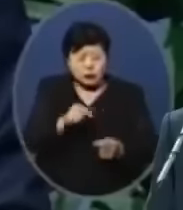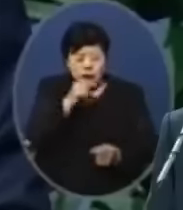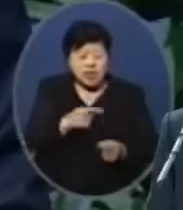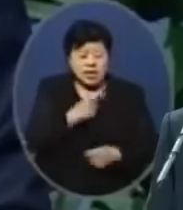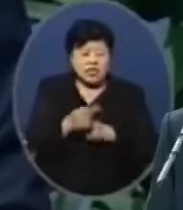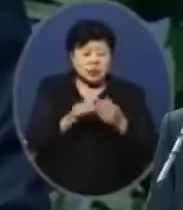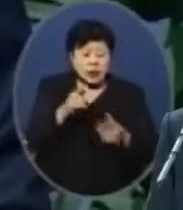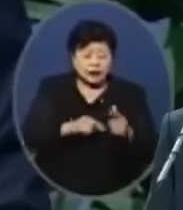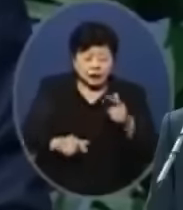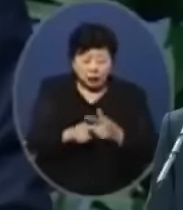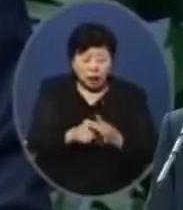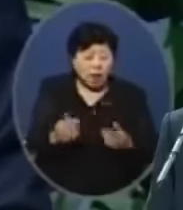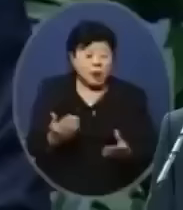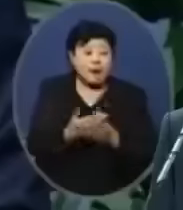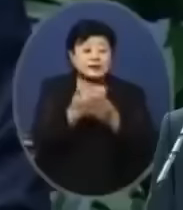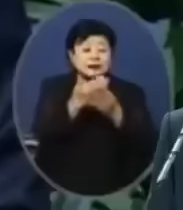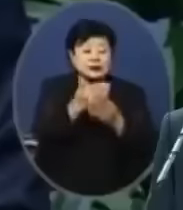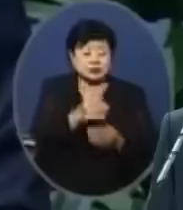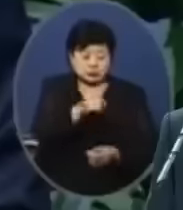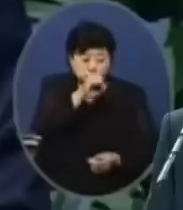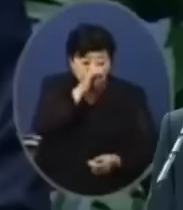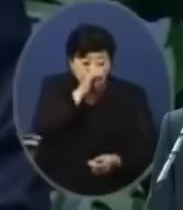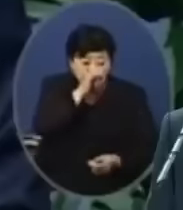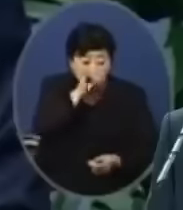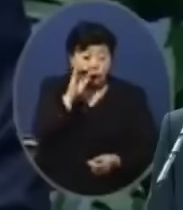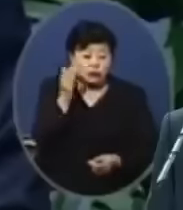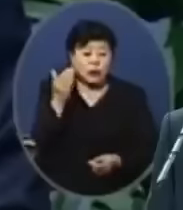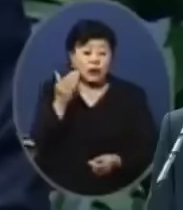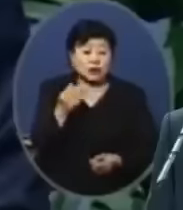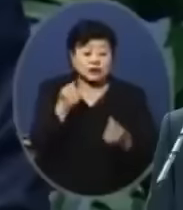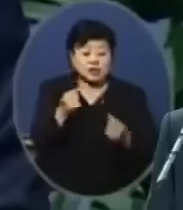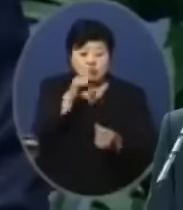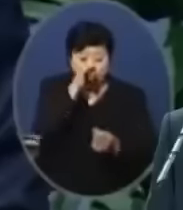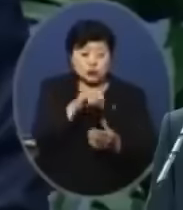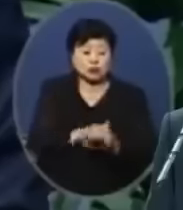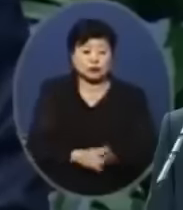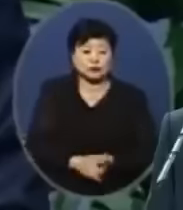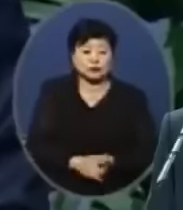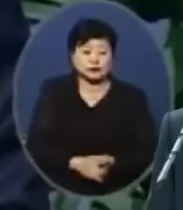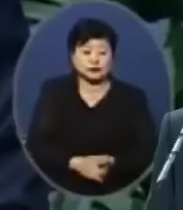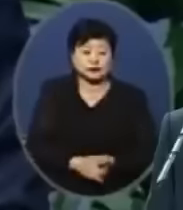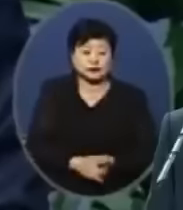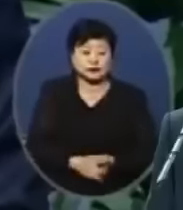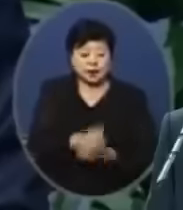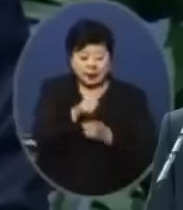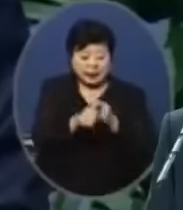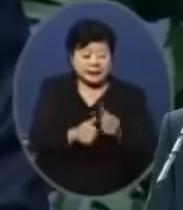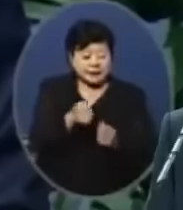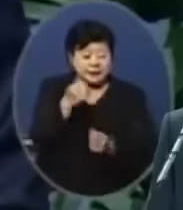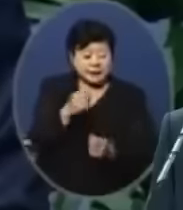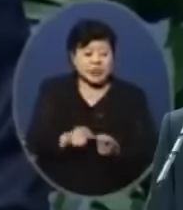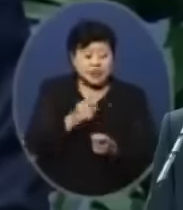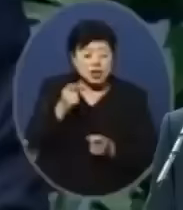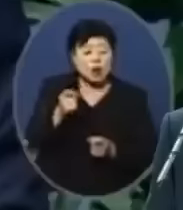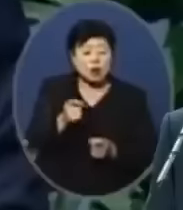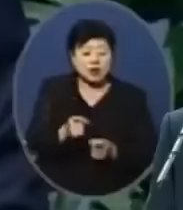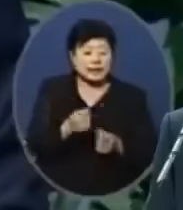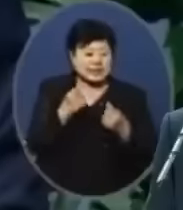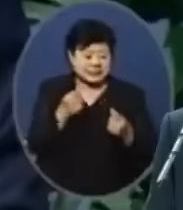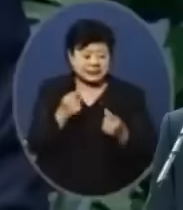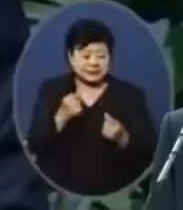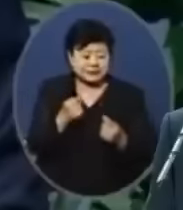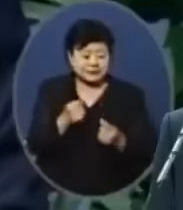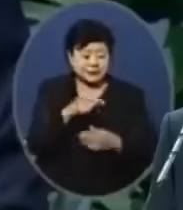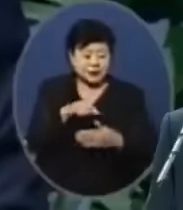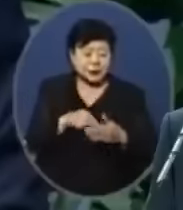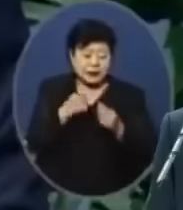달보다 명년은 금년보다 향상 발전하게 되는 자원을 가지고 있게 되는 것입니다. 하나님이 영원한 차원